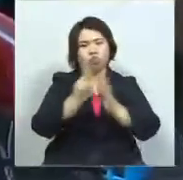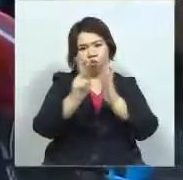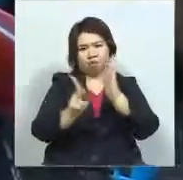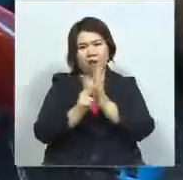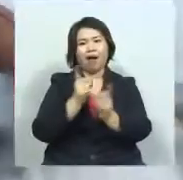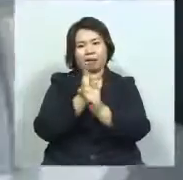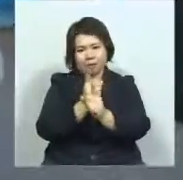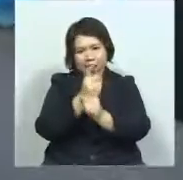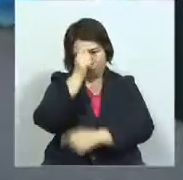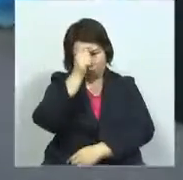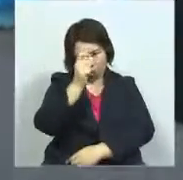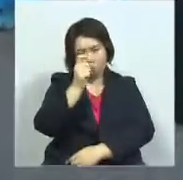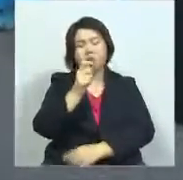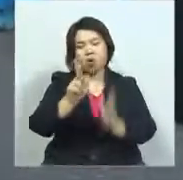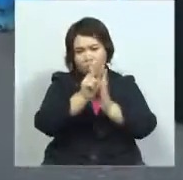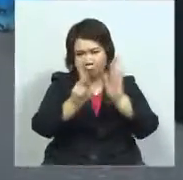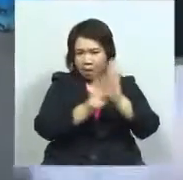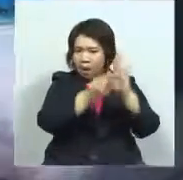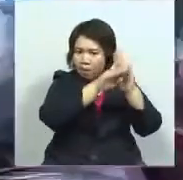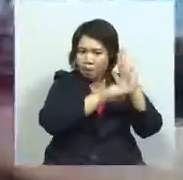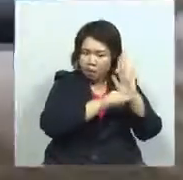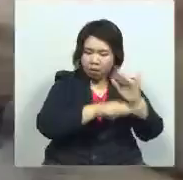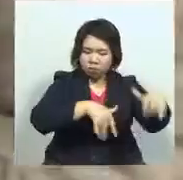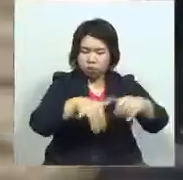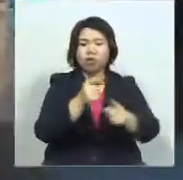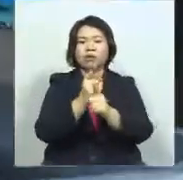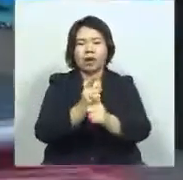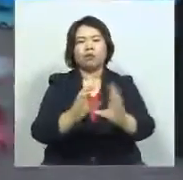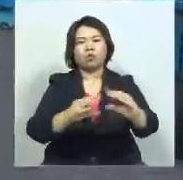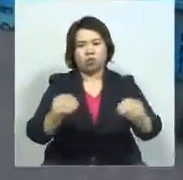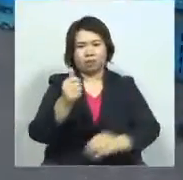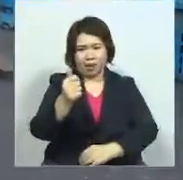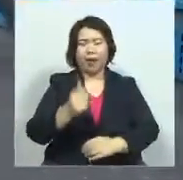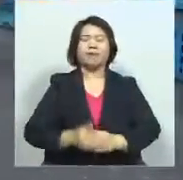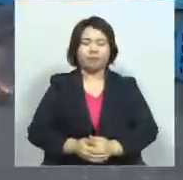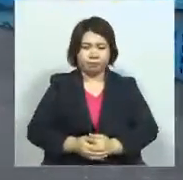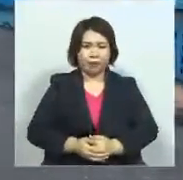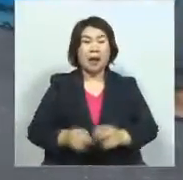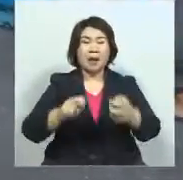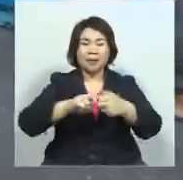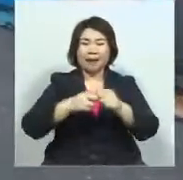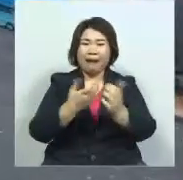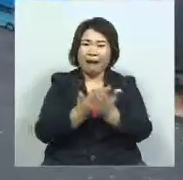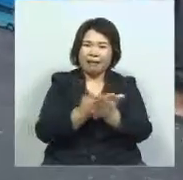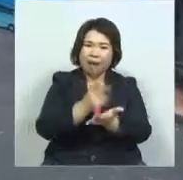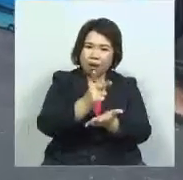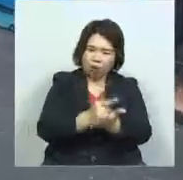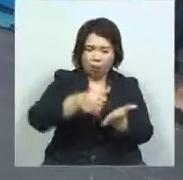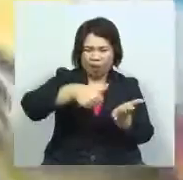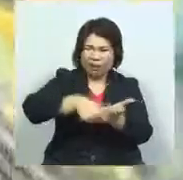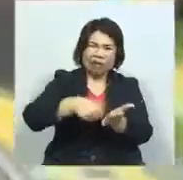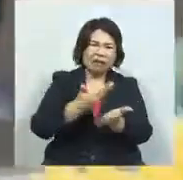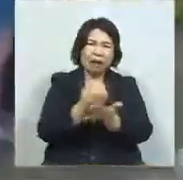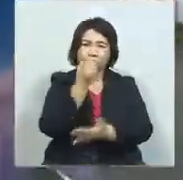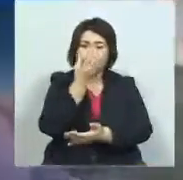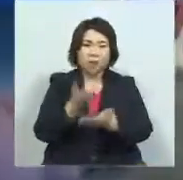พราะว่ากฎหมายทำให้เกิดความสงบค่ะส่วนการแก้ปัญหาเรื่องหนี้นอกระบบอันนี้เป็นอีกหนึ่งปัญหาใหญ่ของประชา